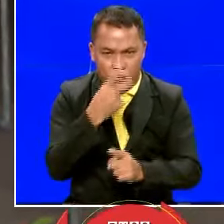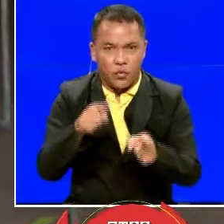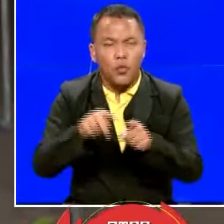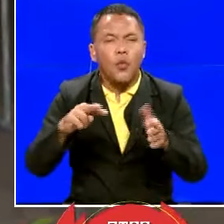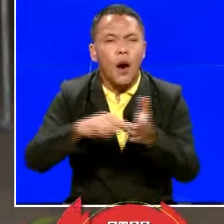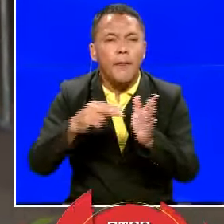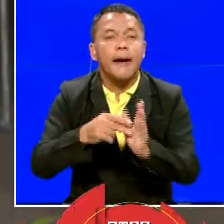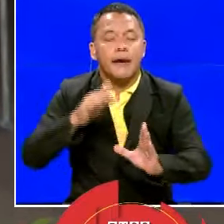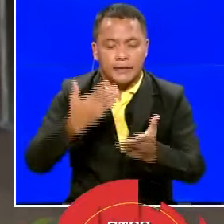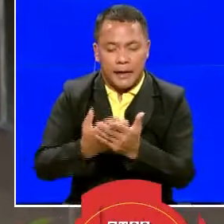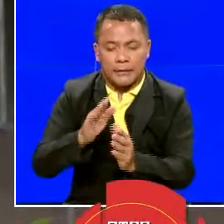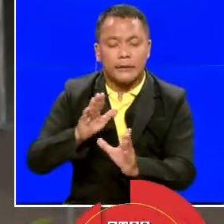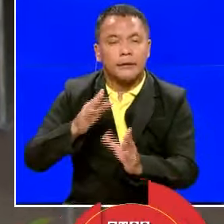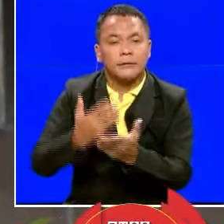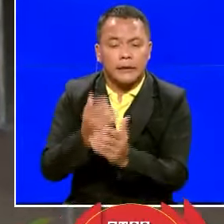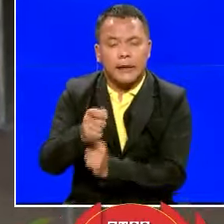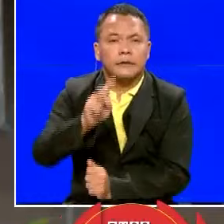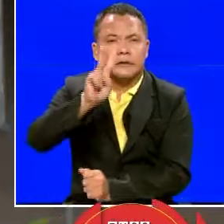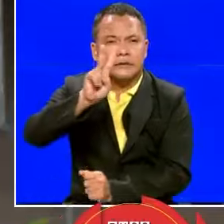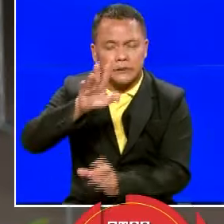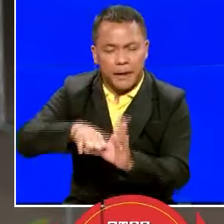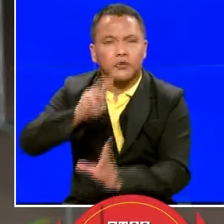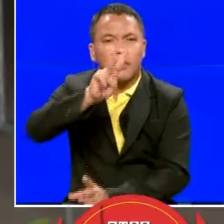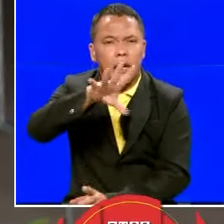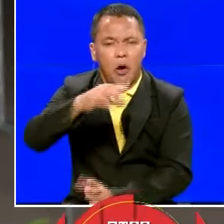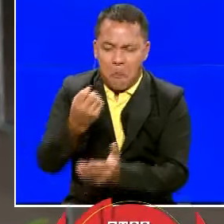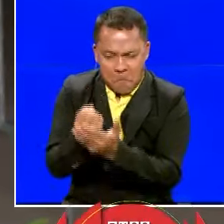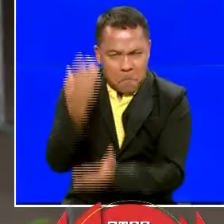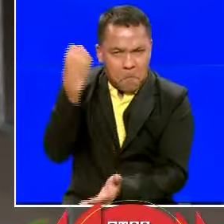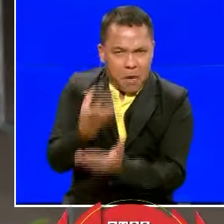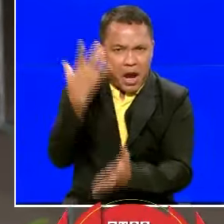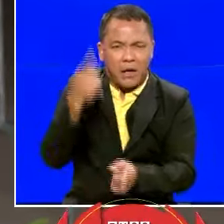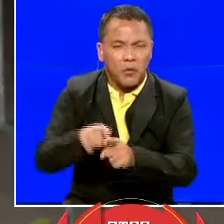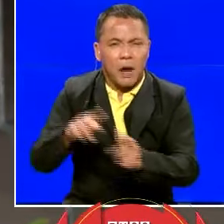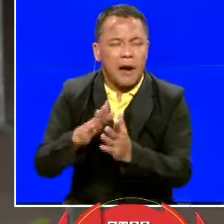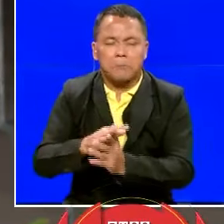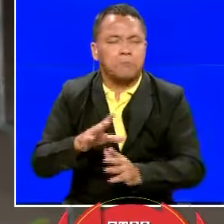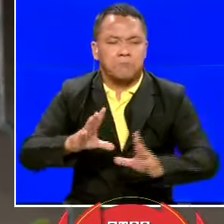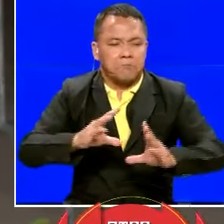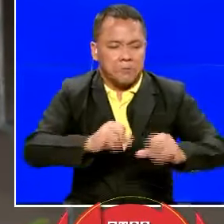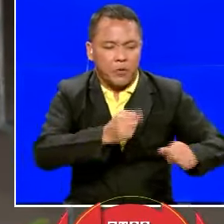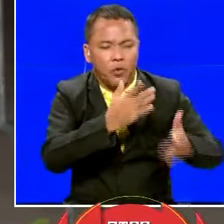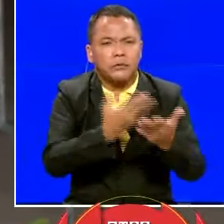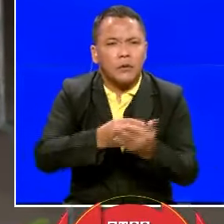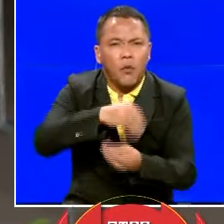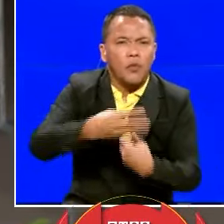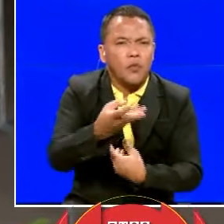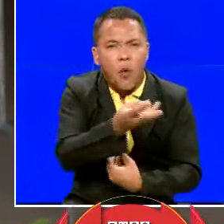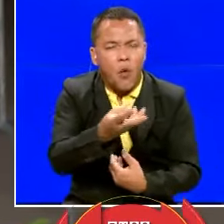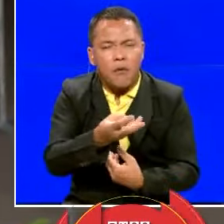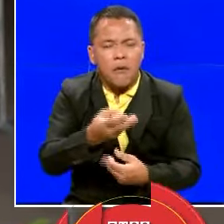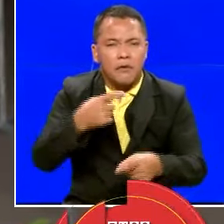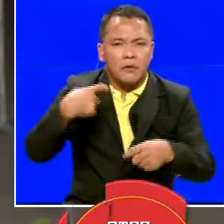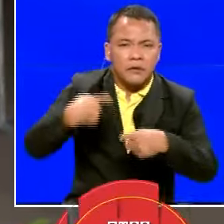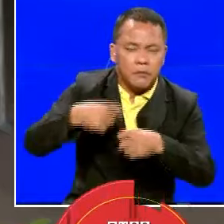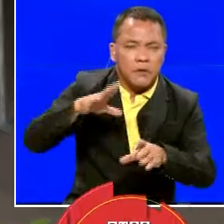องของค่าสมัคร 2,500 บาทนั้นดูแพงเกินไปค่ะซึ่งจะถือเป็นการกีดกันผู้ที่มีรายได้น้อยและมองว่า